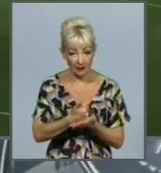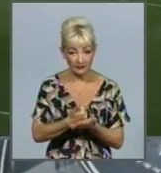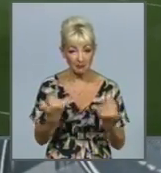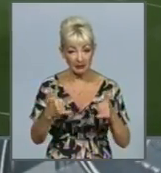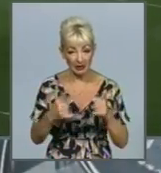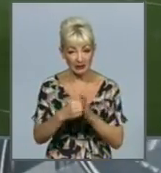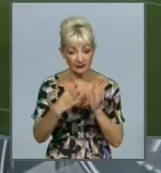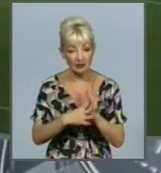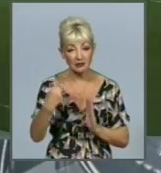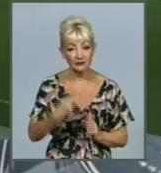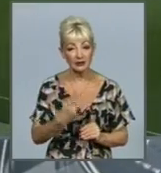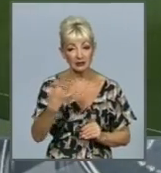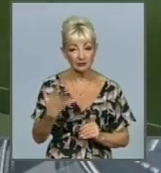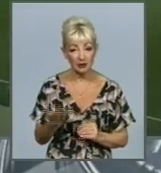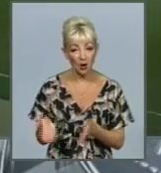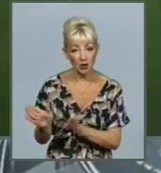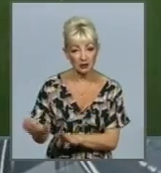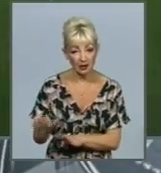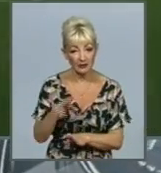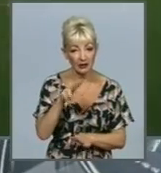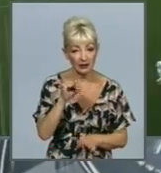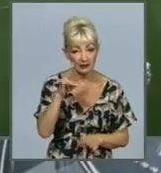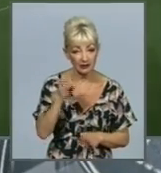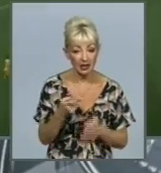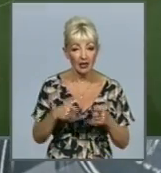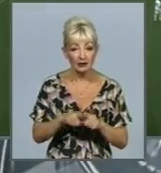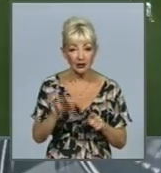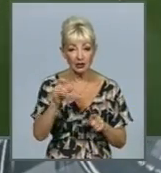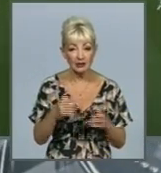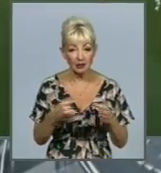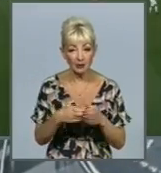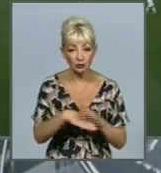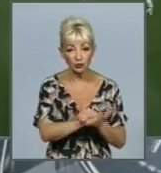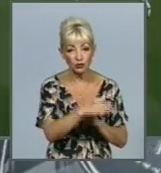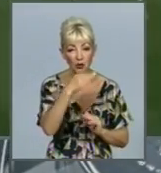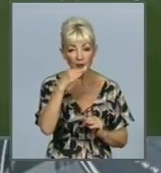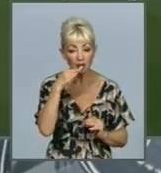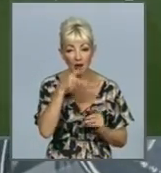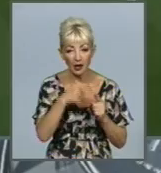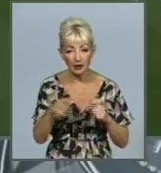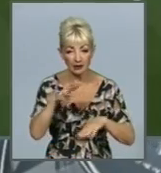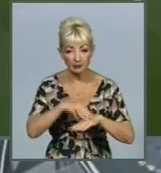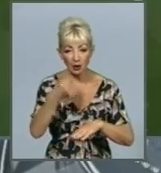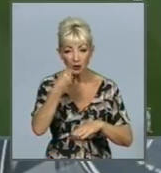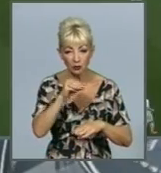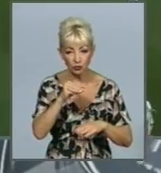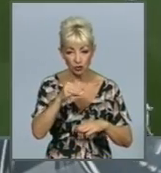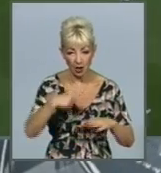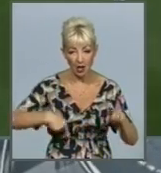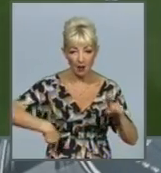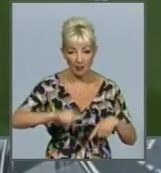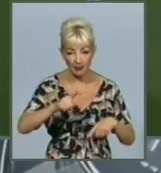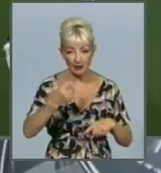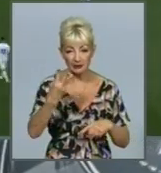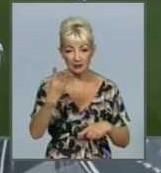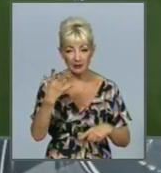«Металлиста-1925» покинул Владимир Линке. Также из команды ушел ее многолетний капитан и лучший бомбардир, 35-летний